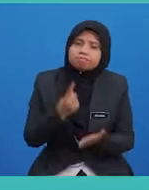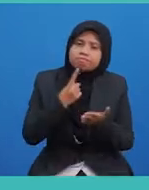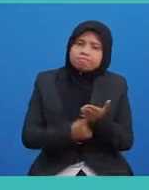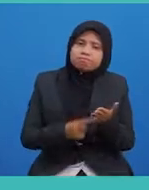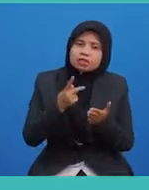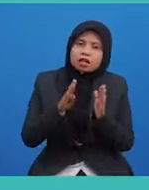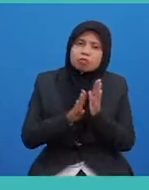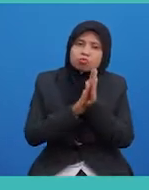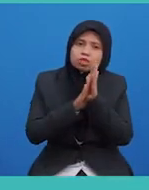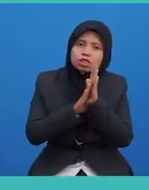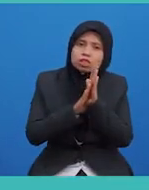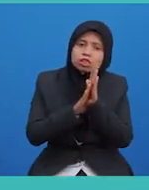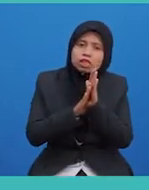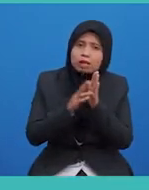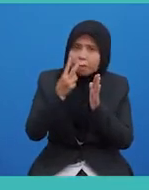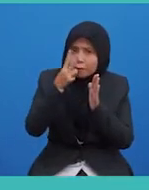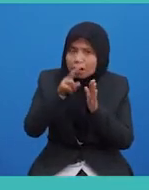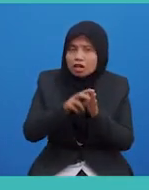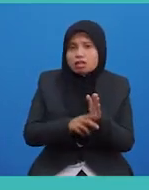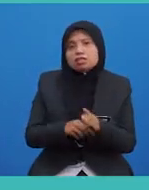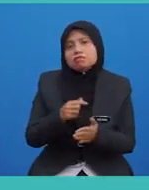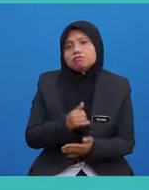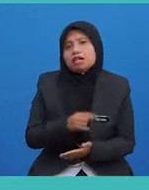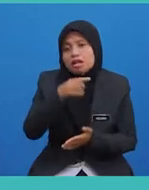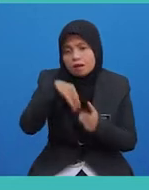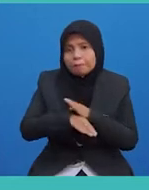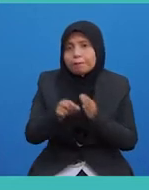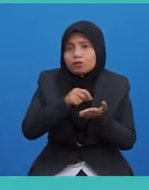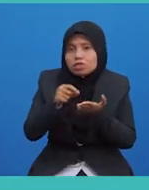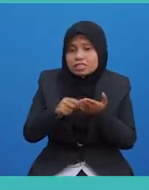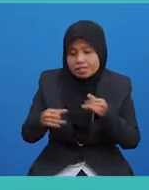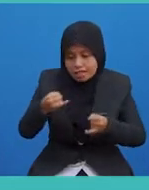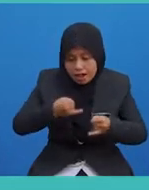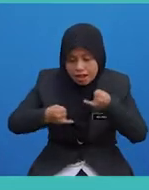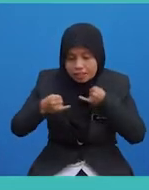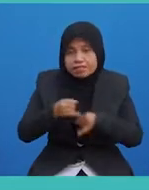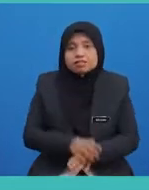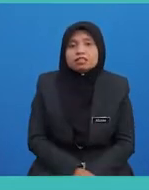Apakah bukti data tersurat yang kamu perlu nyatakan dalam penulisan analisis?